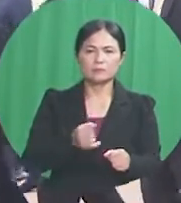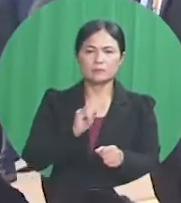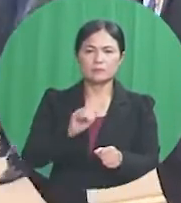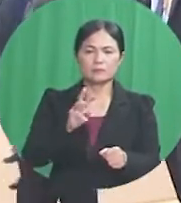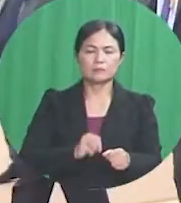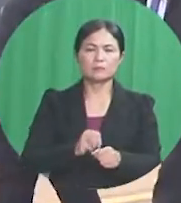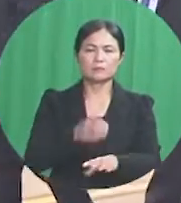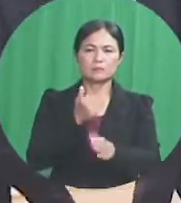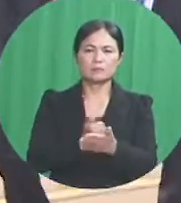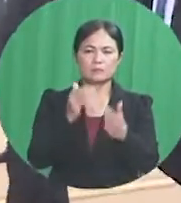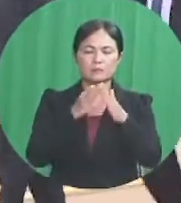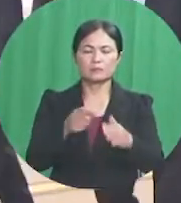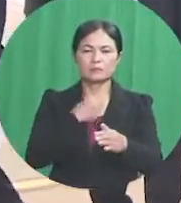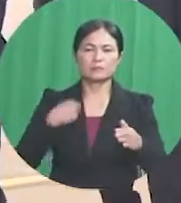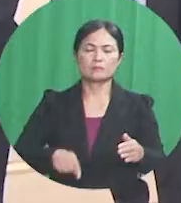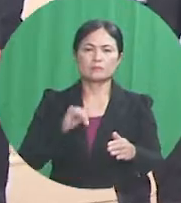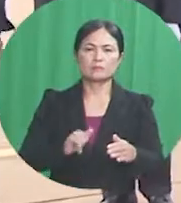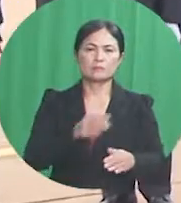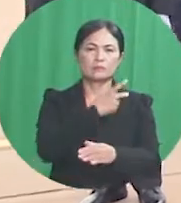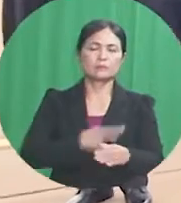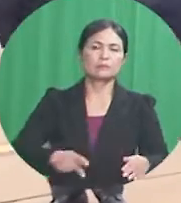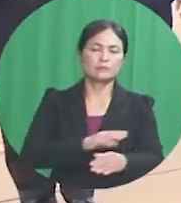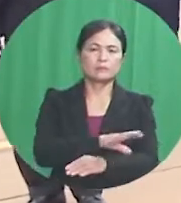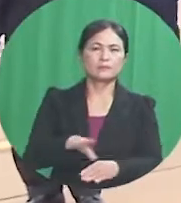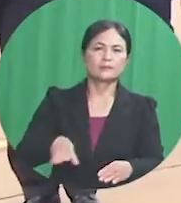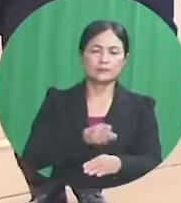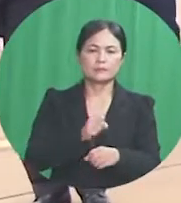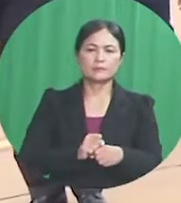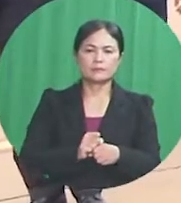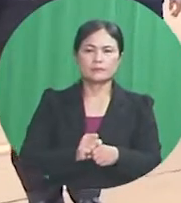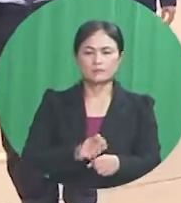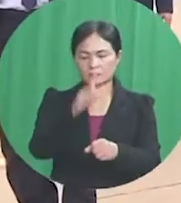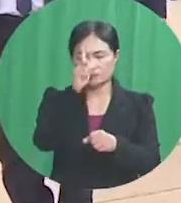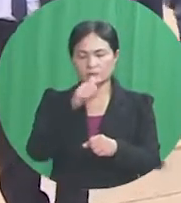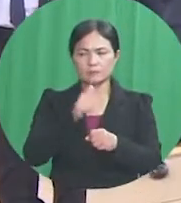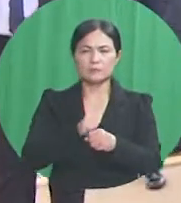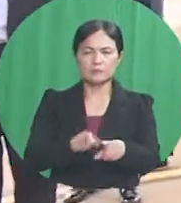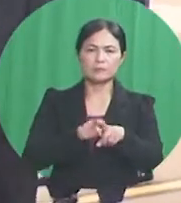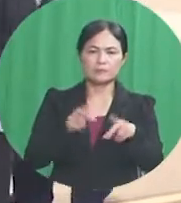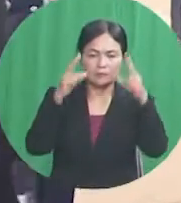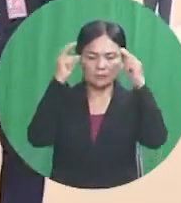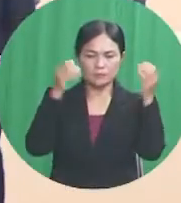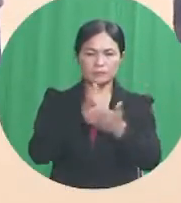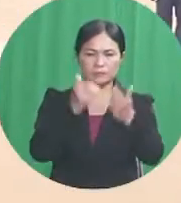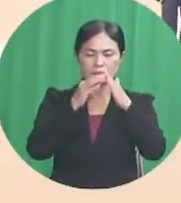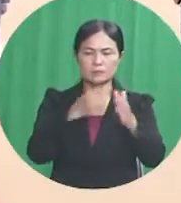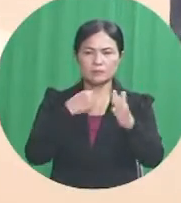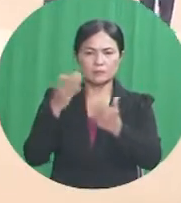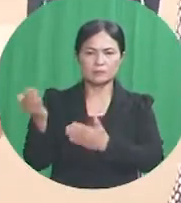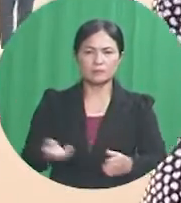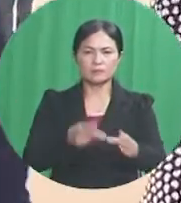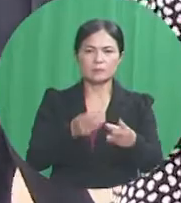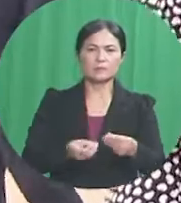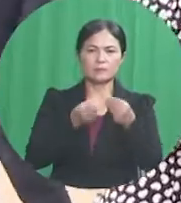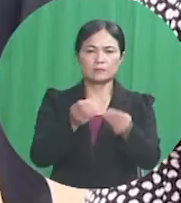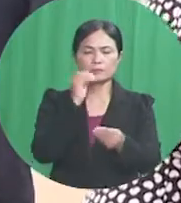ឋទូតនៃសាធារណរដ្ឋប្រជាមានិតចិនប្រចាំព្រះរាជាណាចក្រកម្ពុជានិងលោកជំទាវព្រមទាំងមន្ត្រីស្ថានទូតចិនក៏បានអញ្ជើញចូលរួមថ្វា